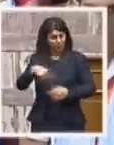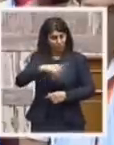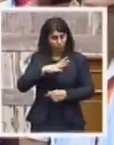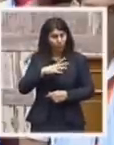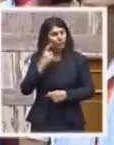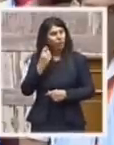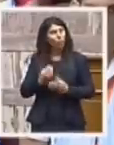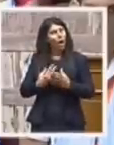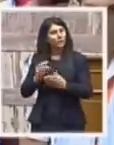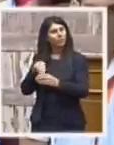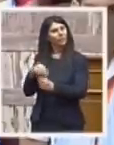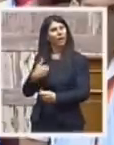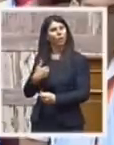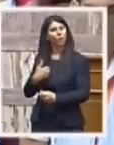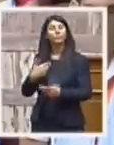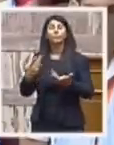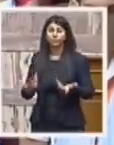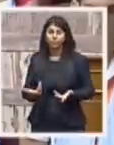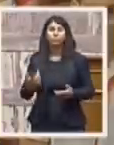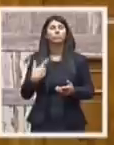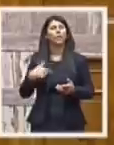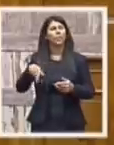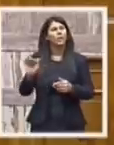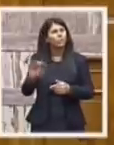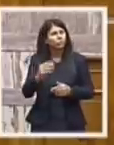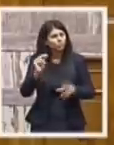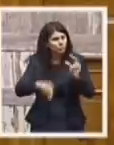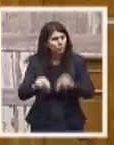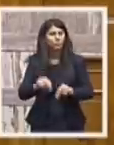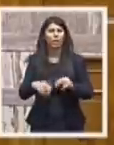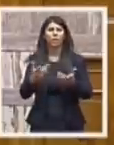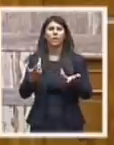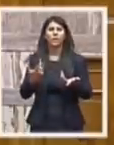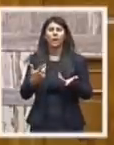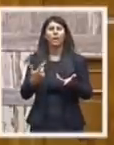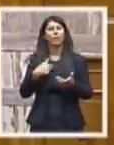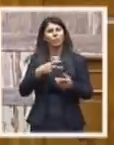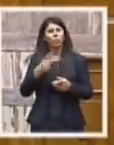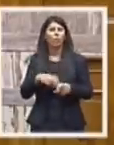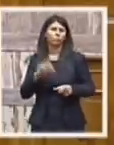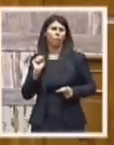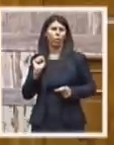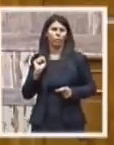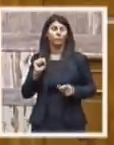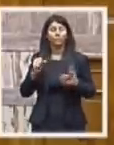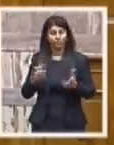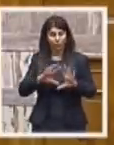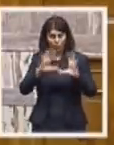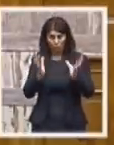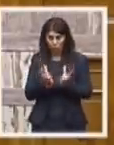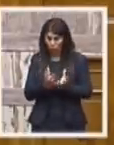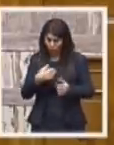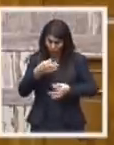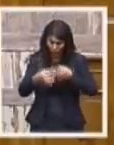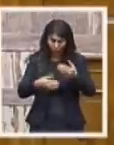γίγνεσθε. Το δημοψήφισμα, η λαϊκή νομοθετική πρωτοβουλία και η λαϊκή αρνησικυρία. Ολοκληρώνοντας, η προσφορά